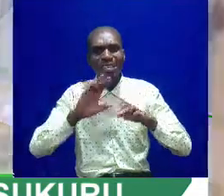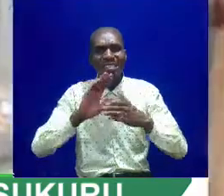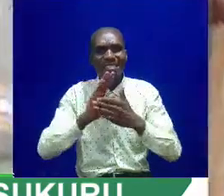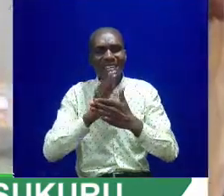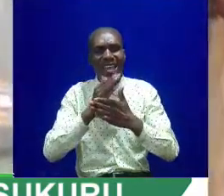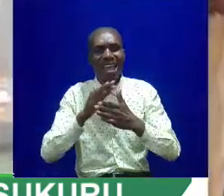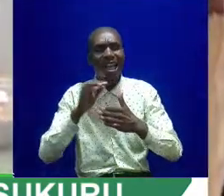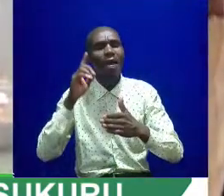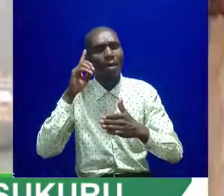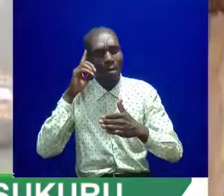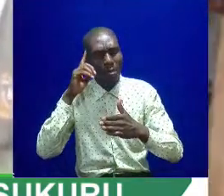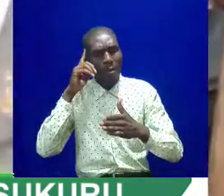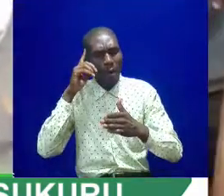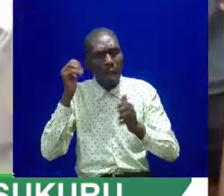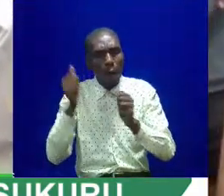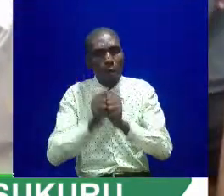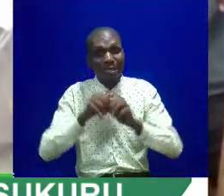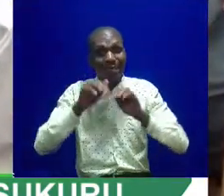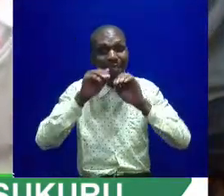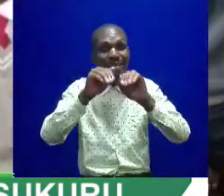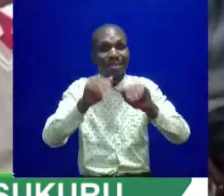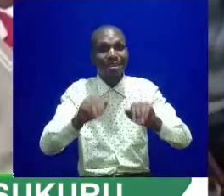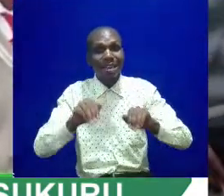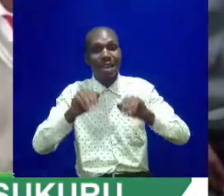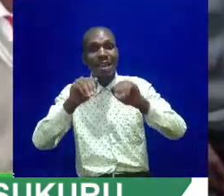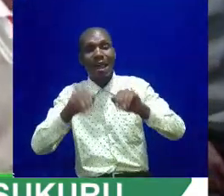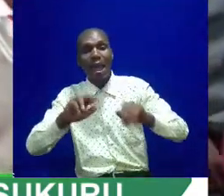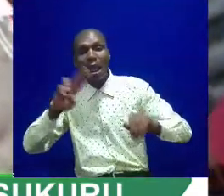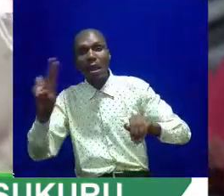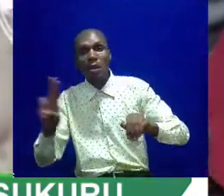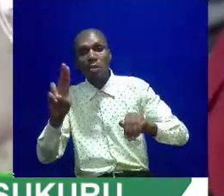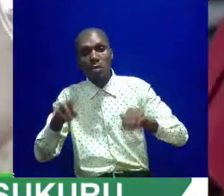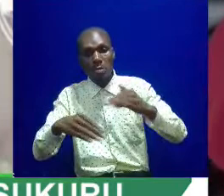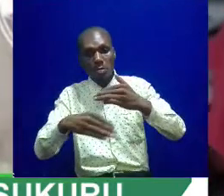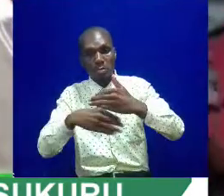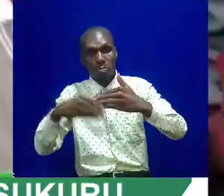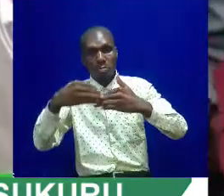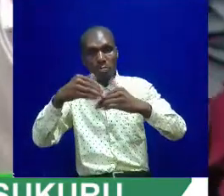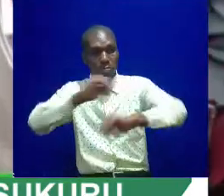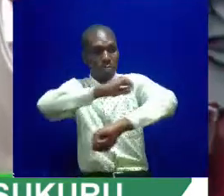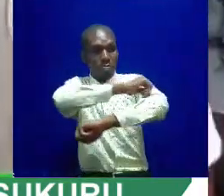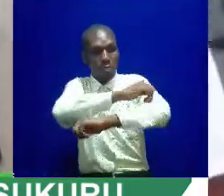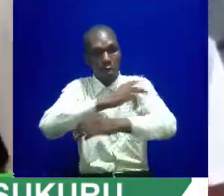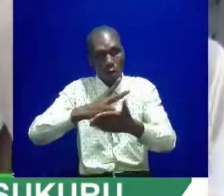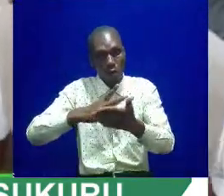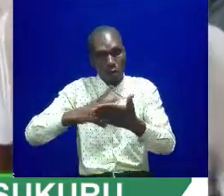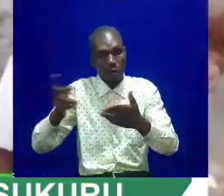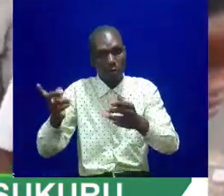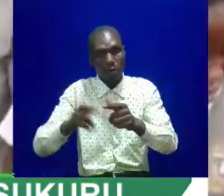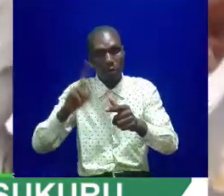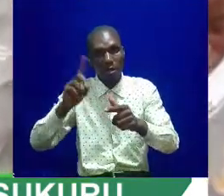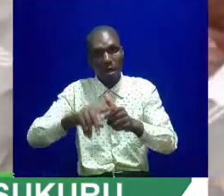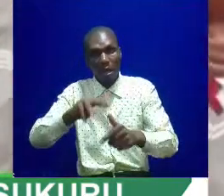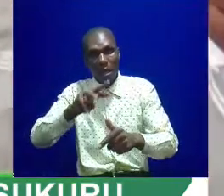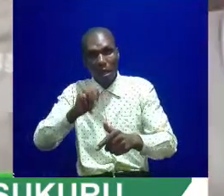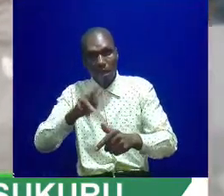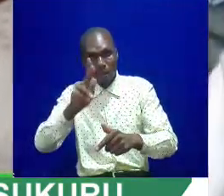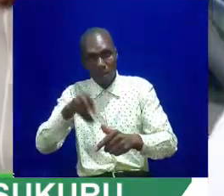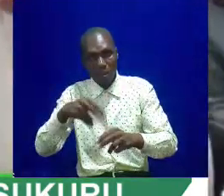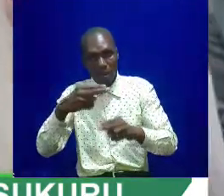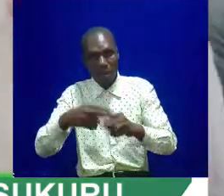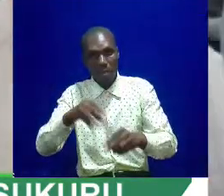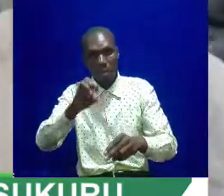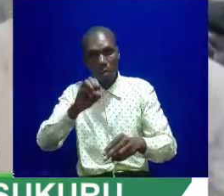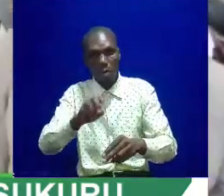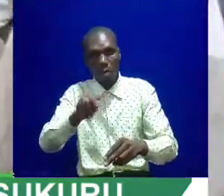sensemo yo ubobora ache gotumeka asobwa gachi bwe skuru yo bubundi na ritko ya rero ni go mucumbe bwensemo yo Dr. Charles Onchoke